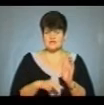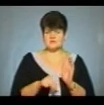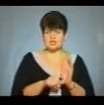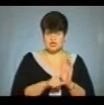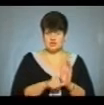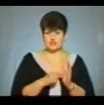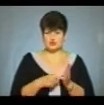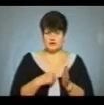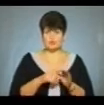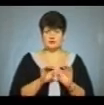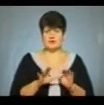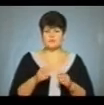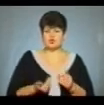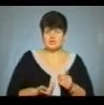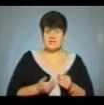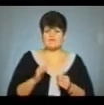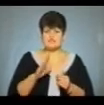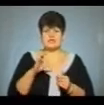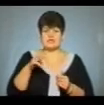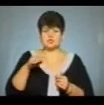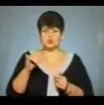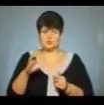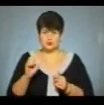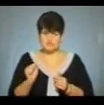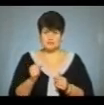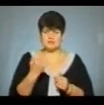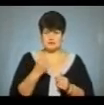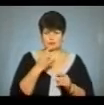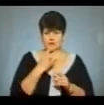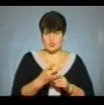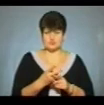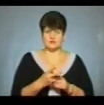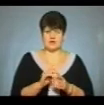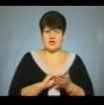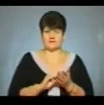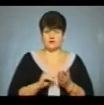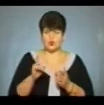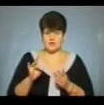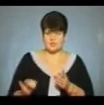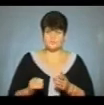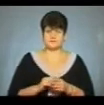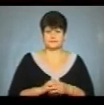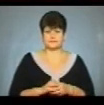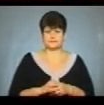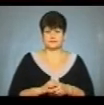життя Василя Стуса. В ці хвилини її презентують автори Сергій Дзюба та Артемій Кірсанов і режисер Роман